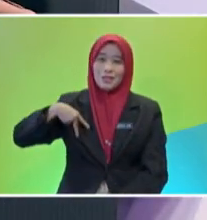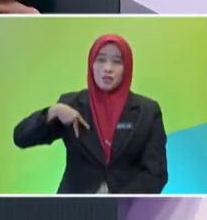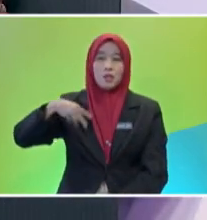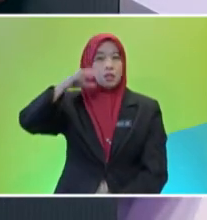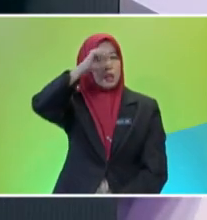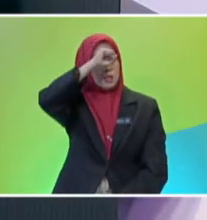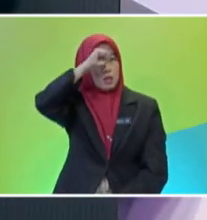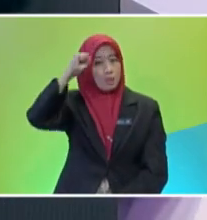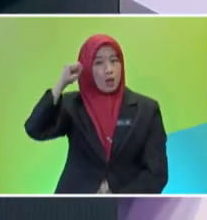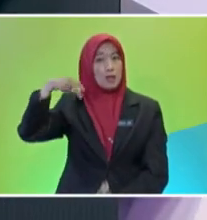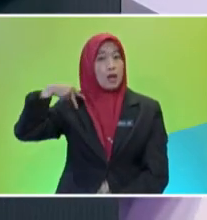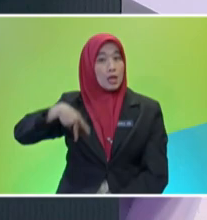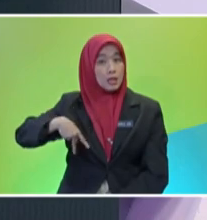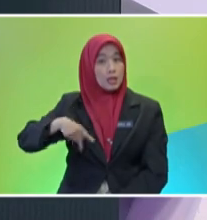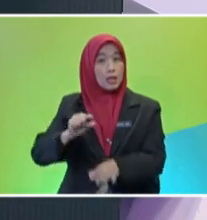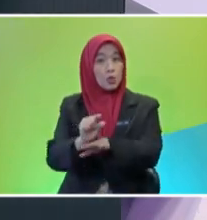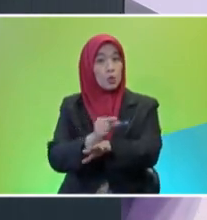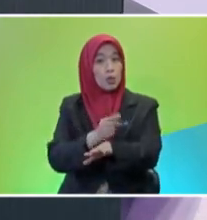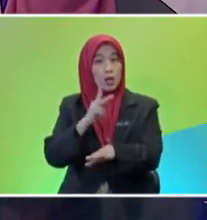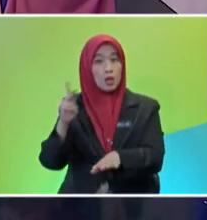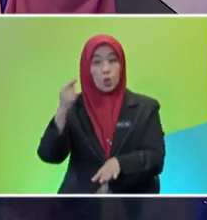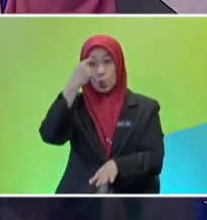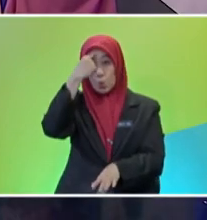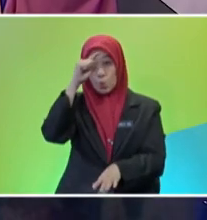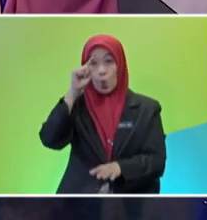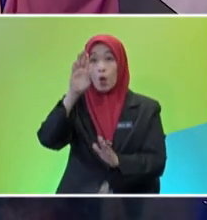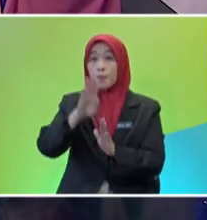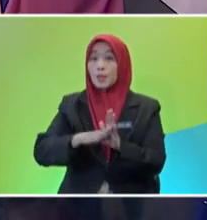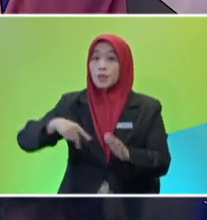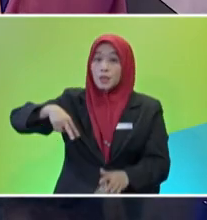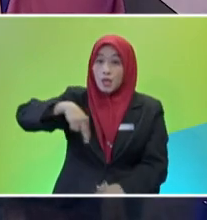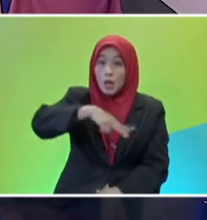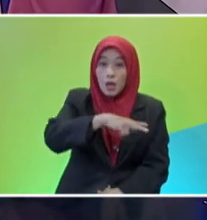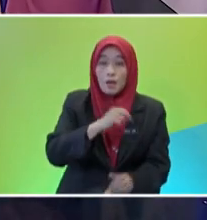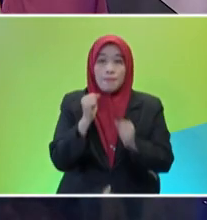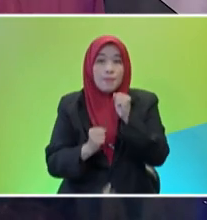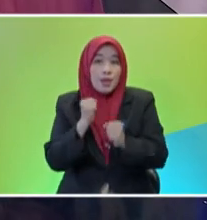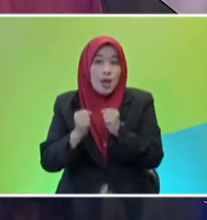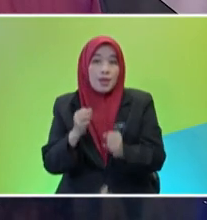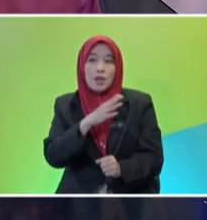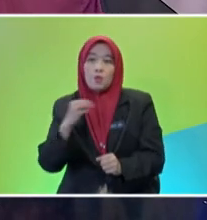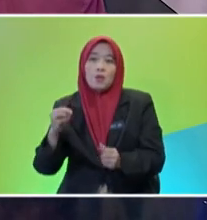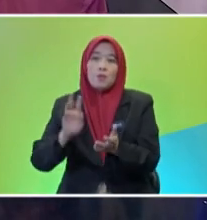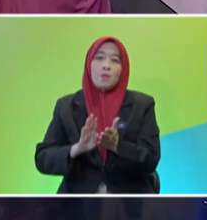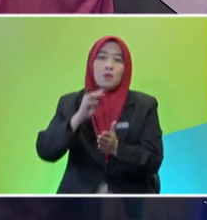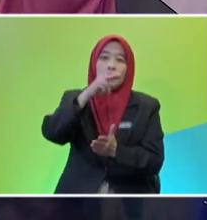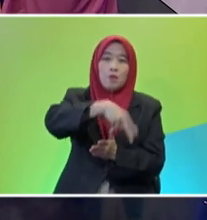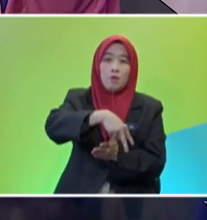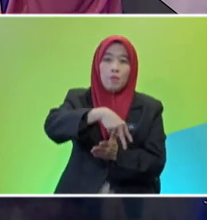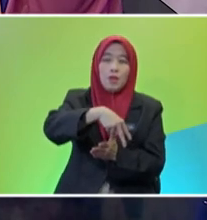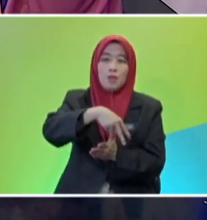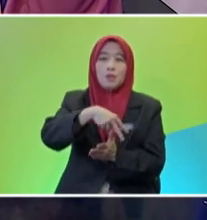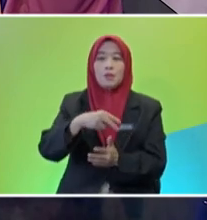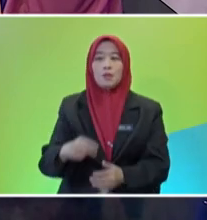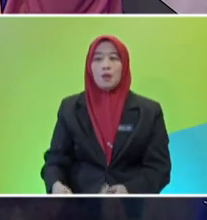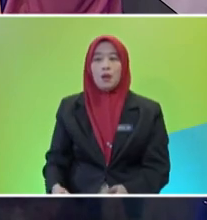Sebab kaki digunakan untuk berjalan, berlari dan melompat. Okey, kita letak dulu kaki